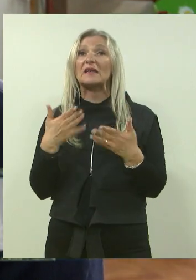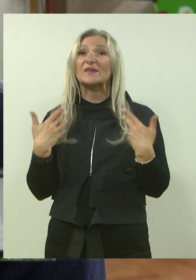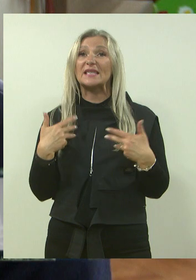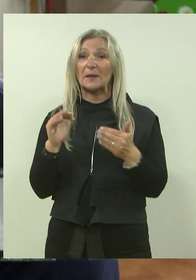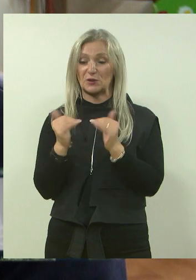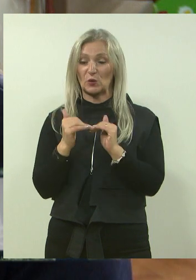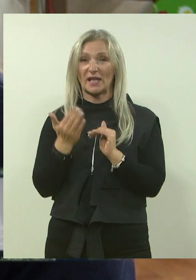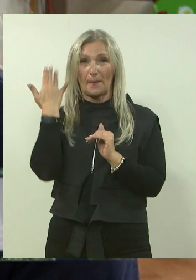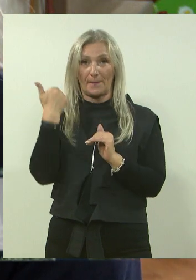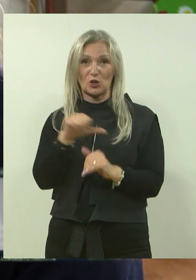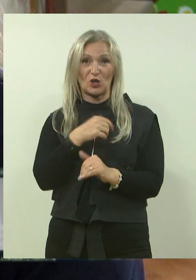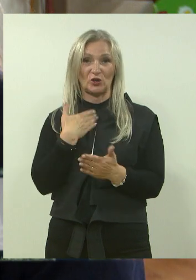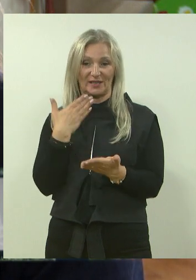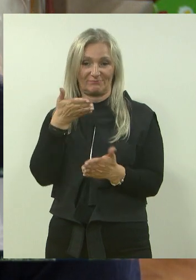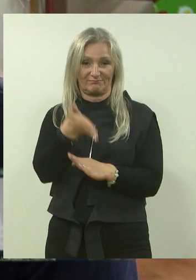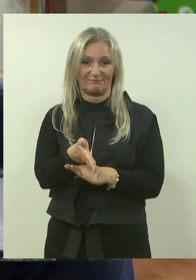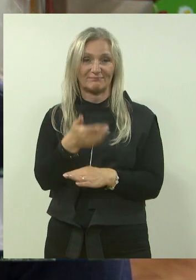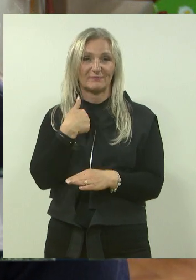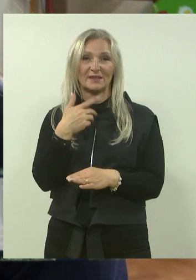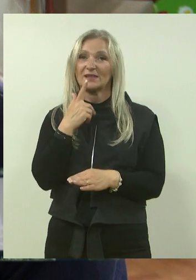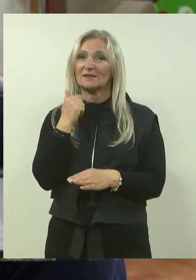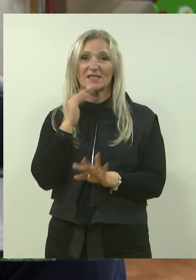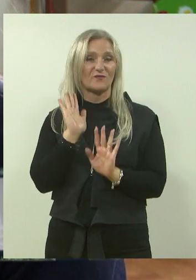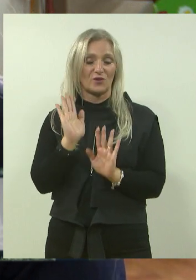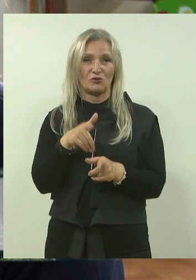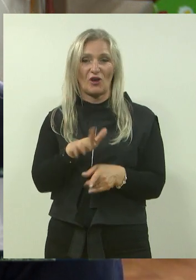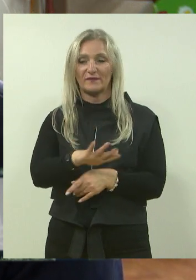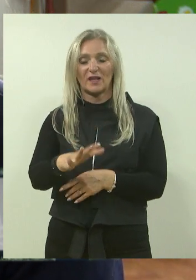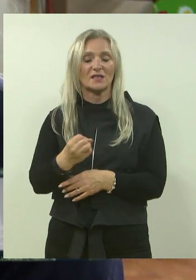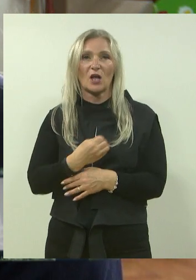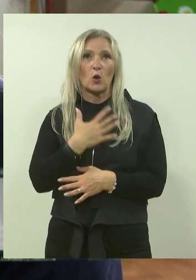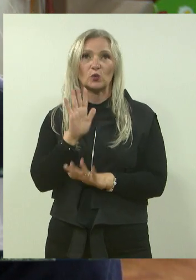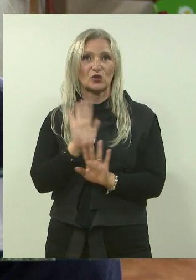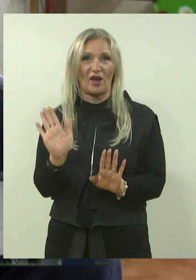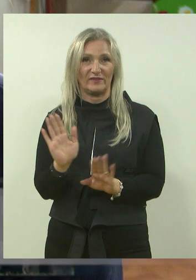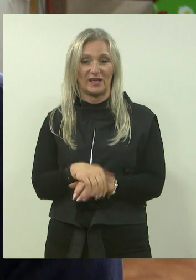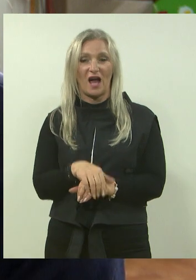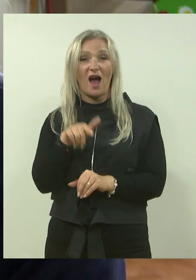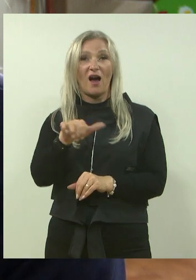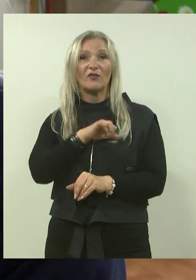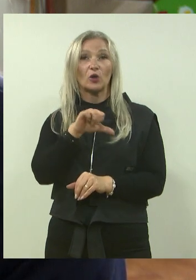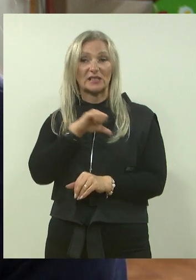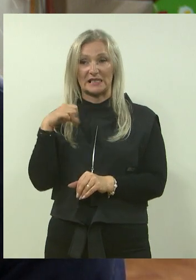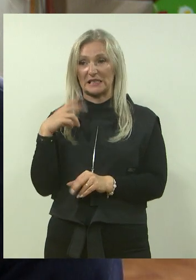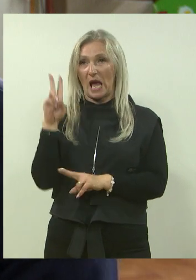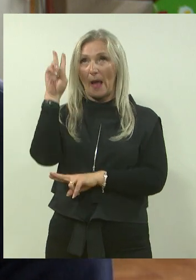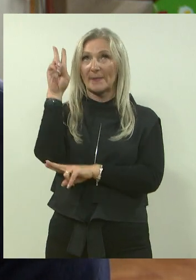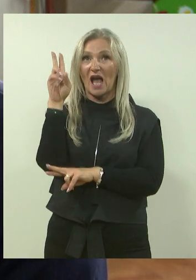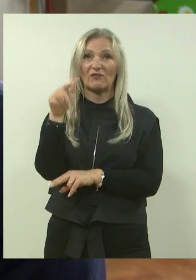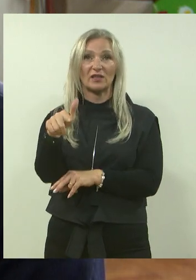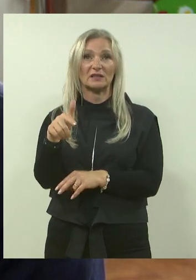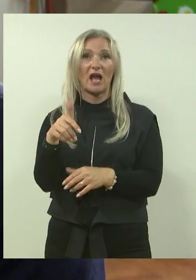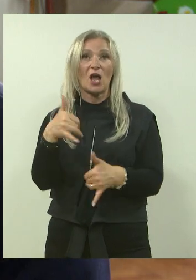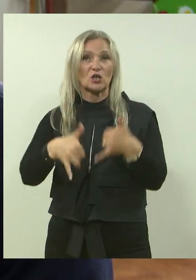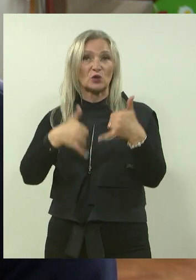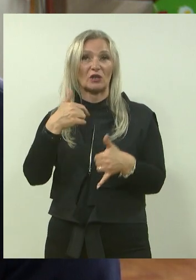smo tu prošle godine, strašno nam se dopalo, djeca su bila oduševljena. Ove godine su se sami javili za sudjelovanje i bilo bi